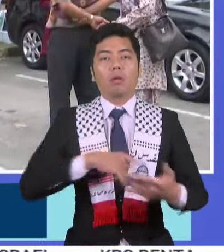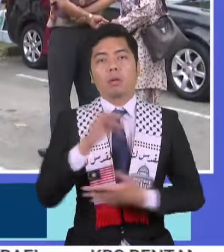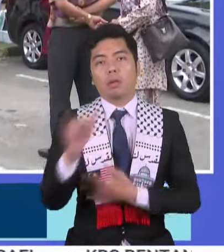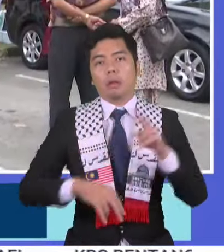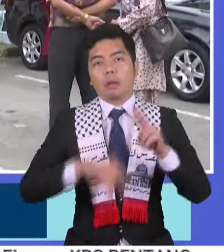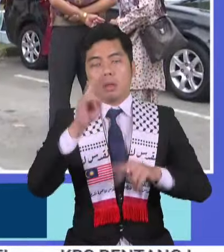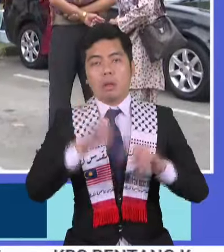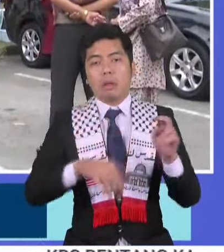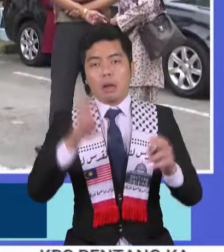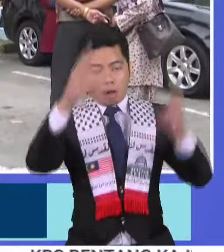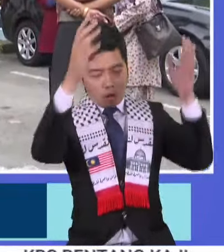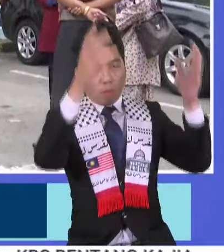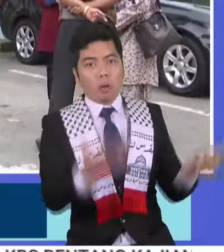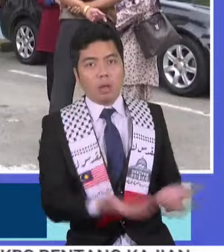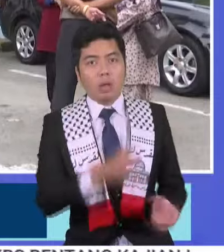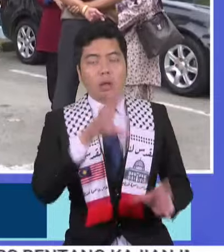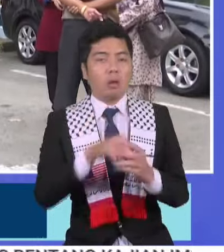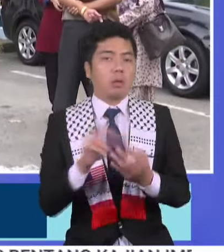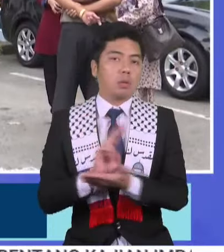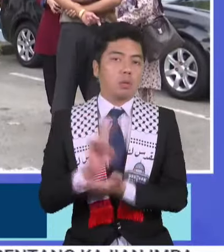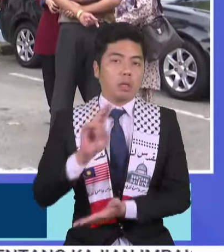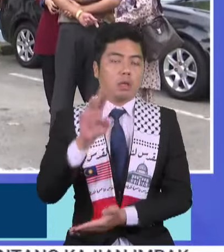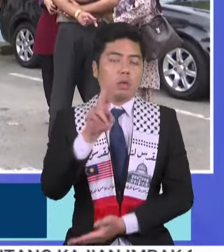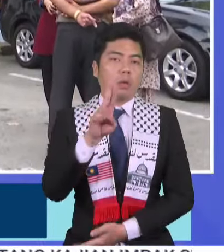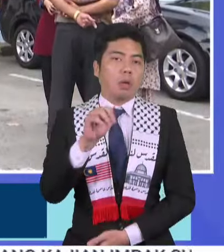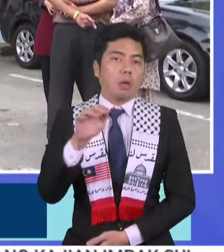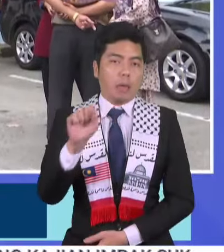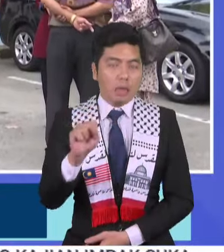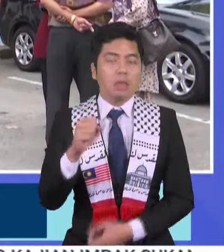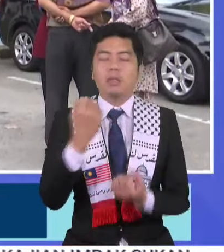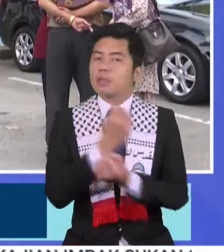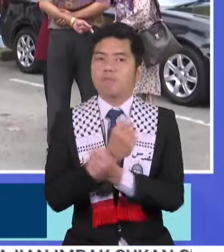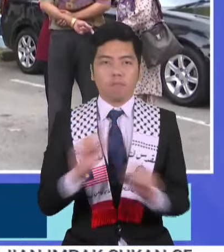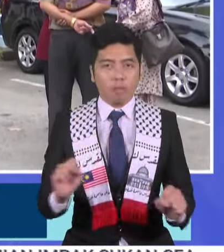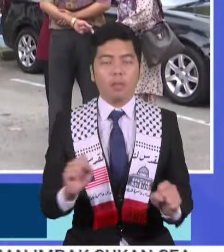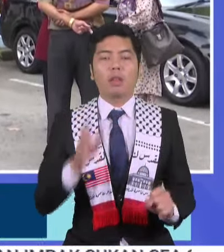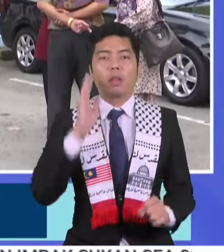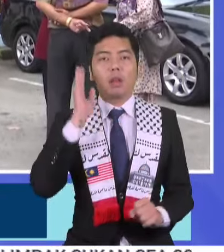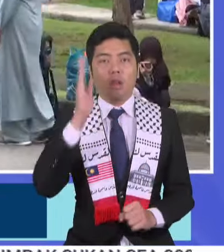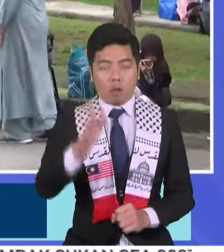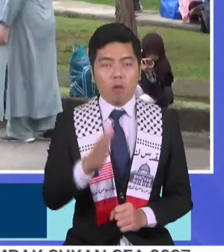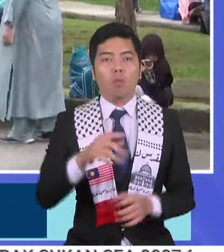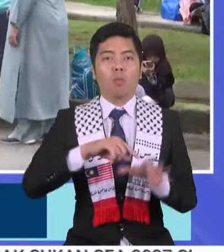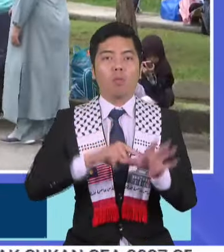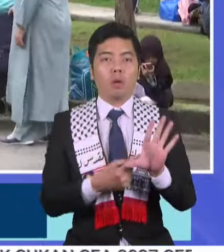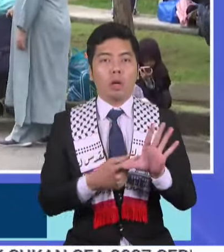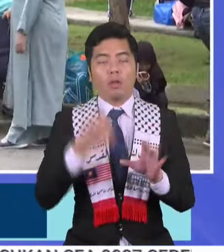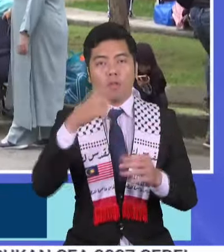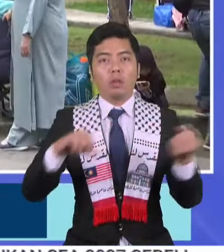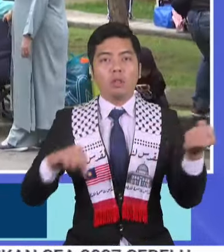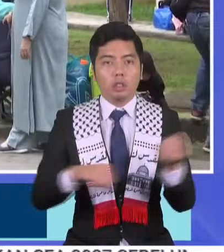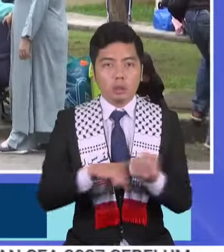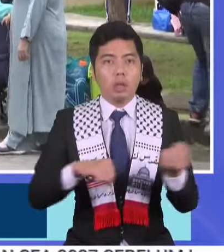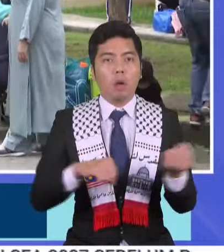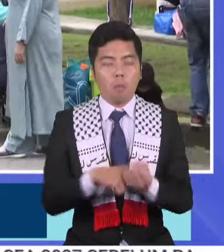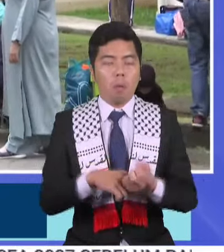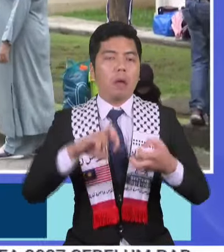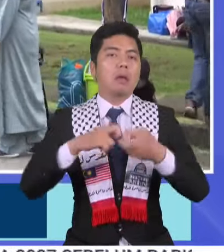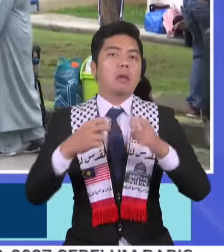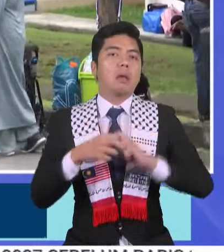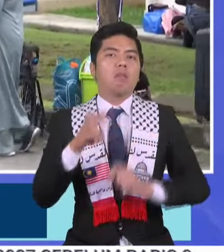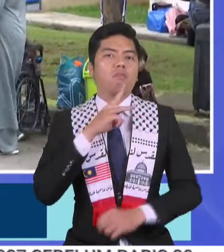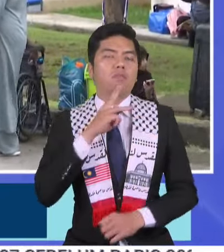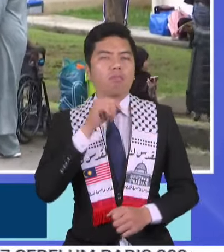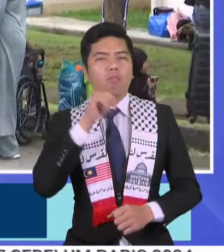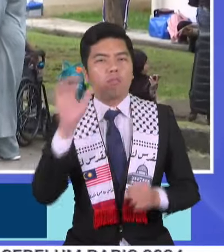Projek pembinaan 6 telaga tiup di Universiti Malaysia Sabah telah siap sepenuhnya dan bakal berfungsi sebagai alternatif bagi mengatasi isu